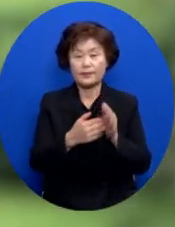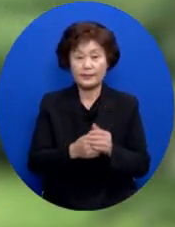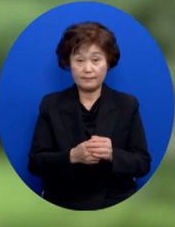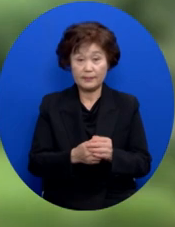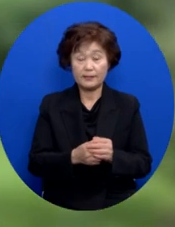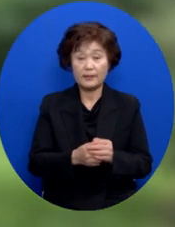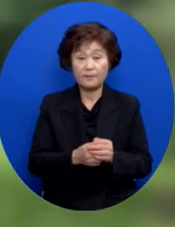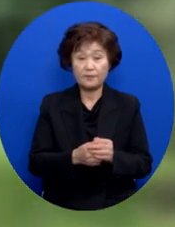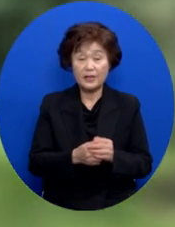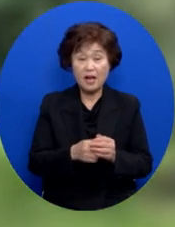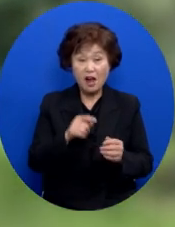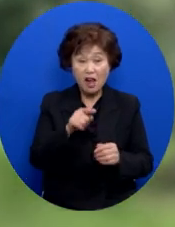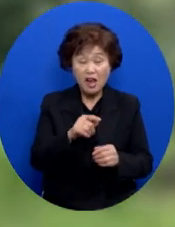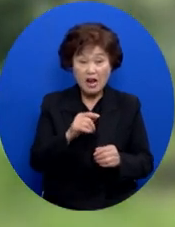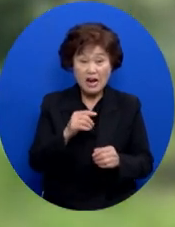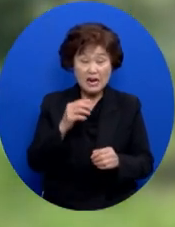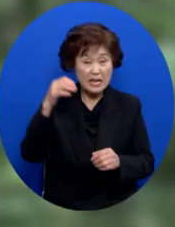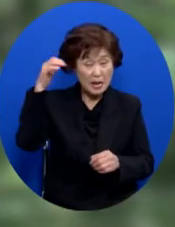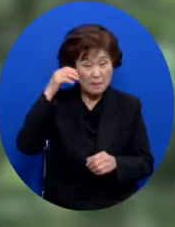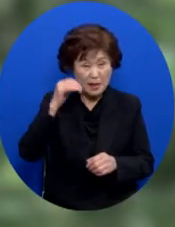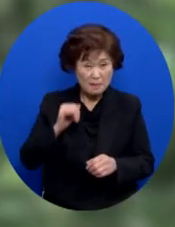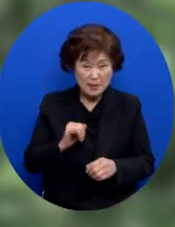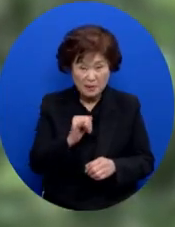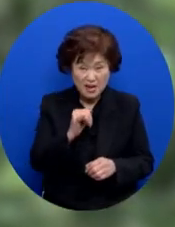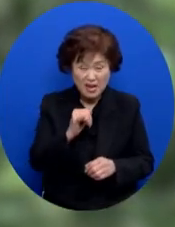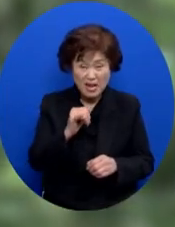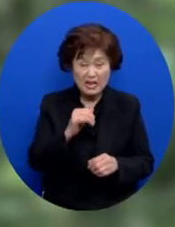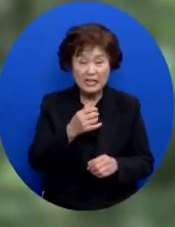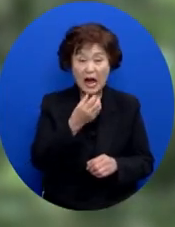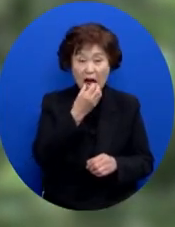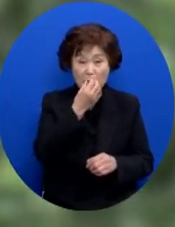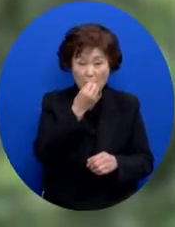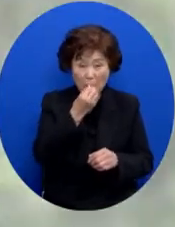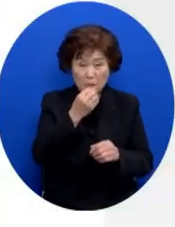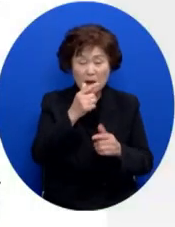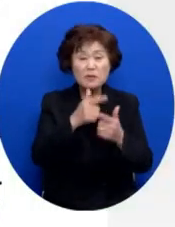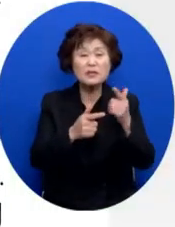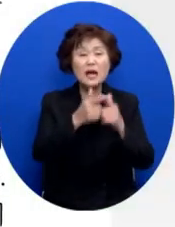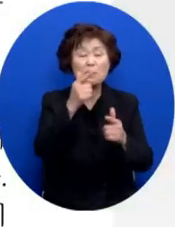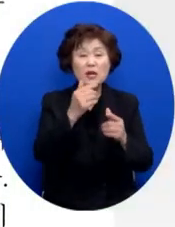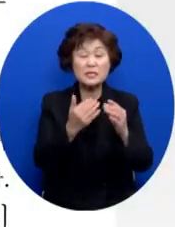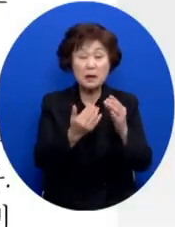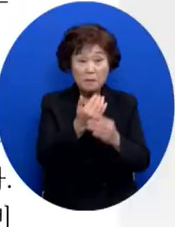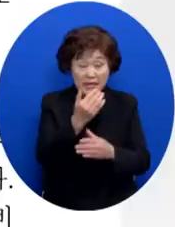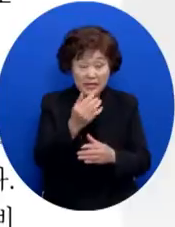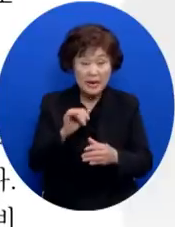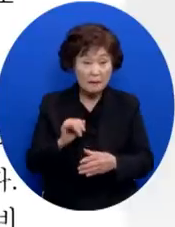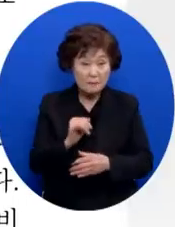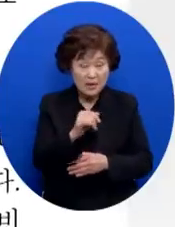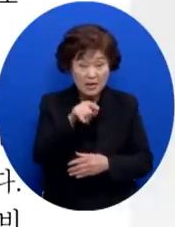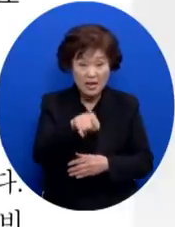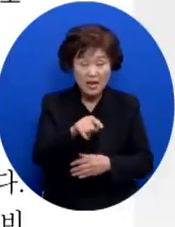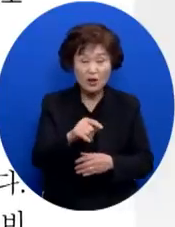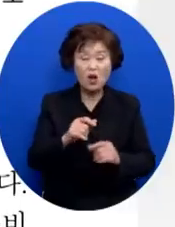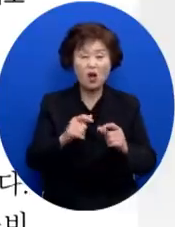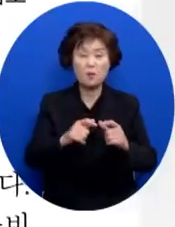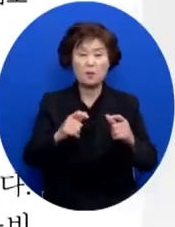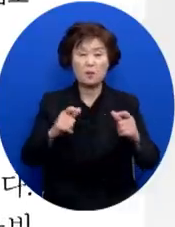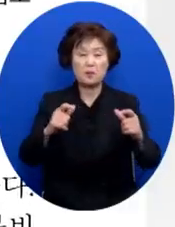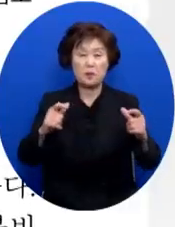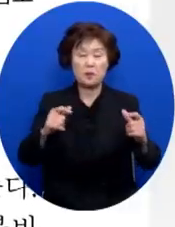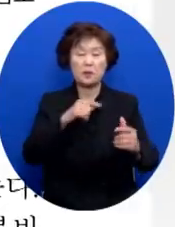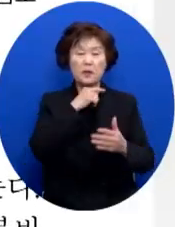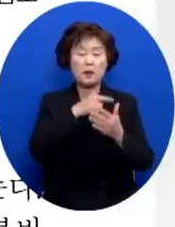농진청에 따르면 갈색날개 매미충은 감나무 과수원에서 발생하는 돌발 해충으로 점차 발생 지역이 확산하고 있어